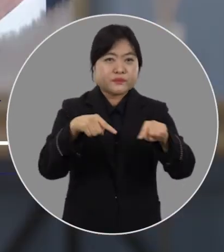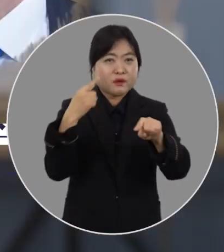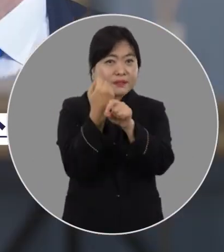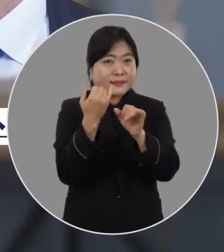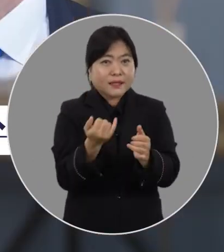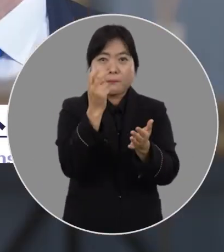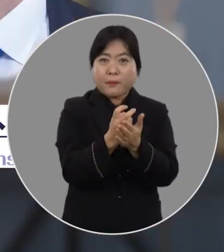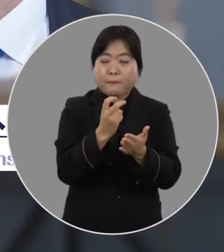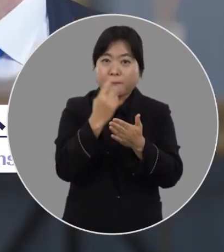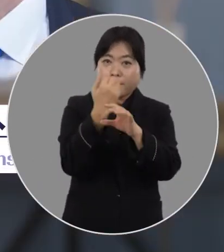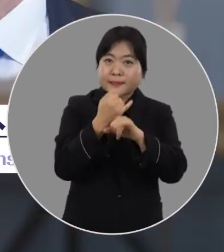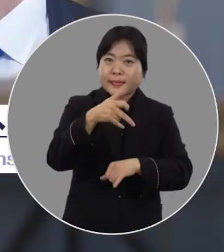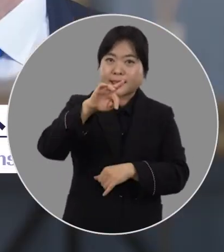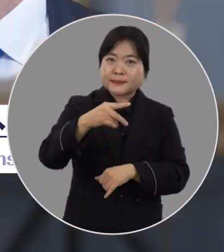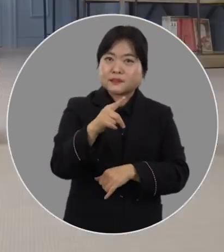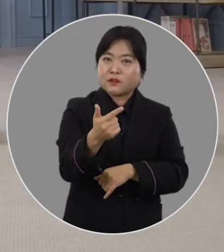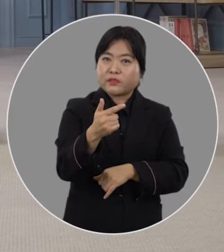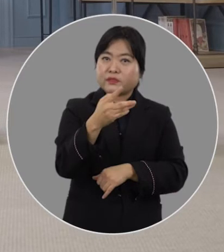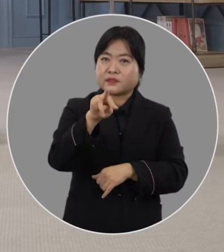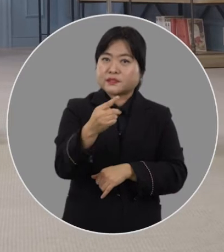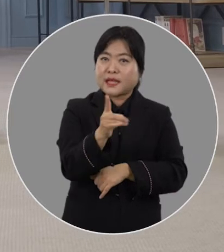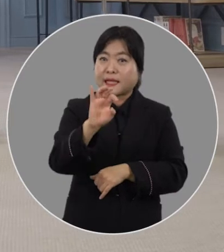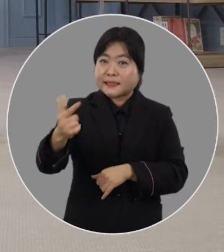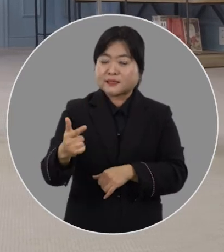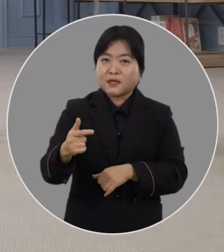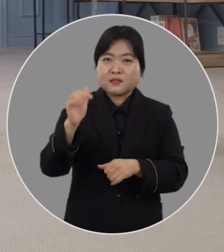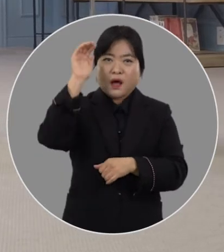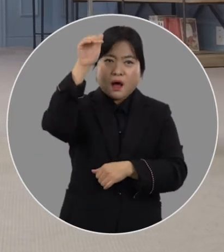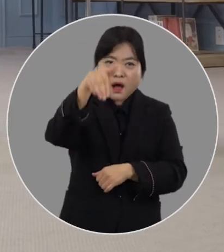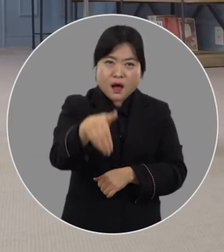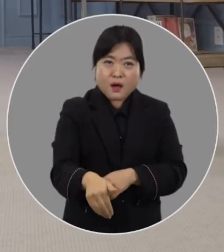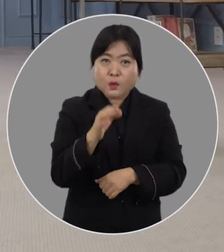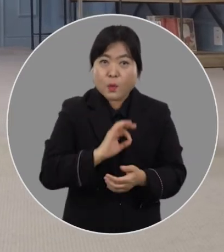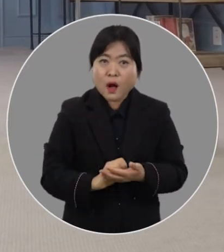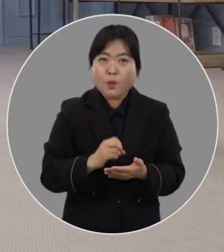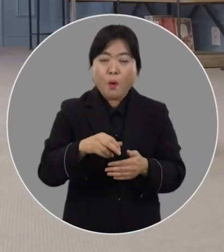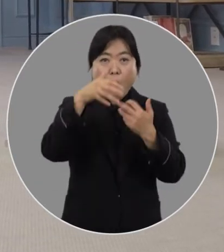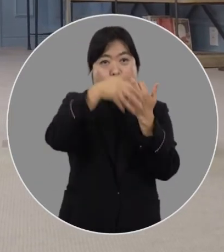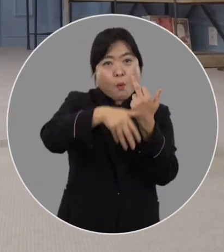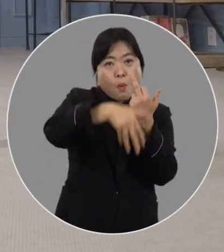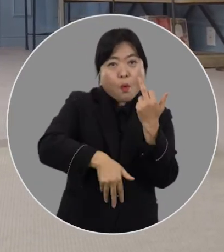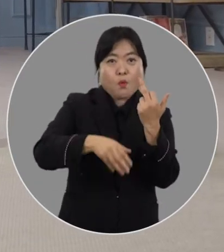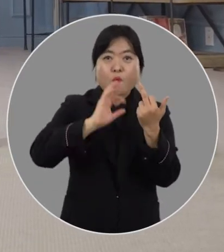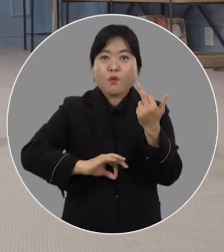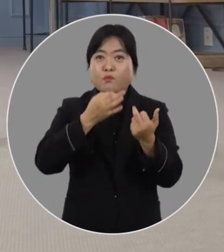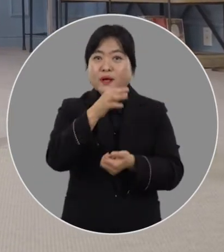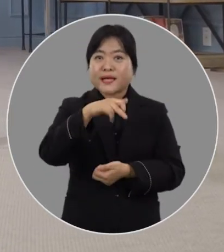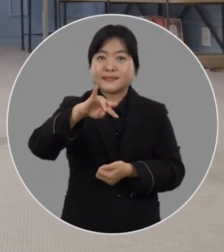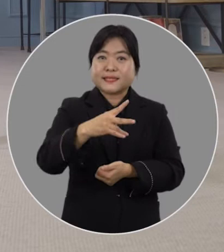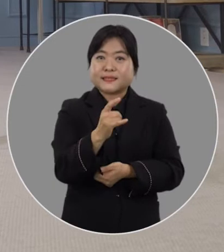정치학자이자 법학자인 카스 선스타인은 연쇄 하광 효과 혹은 폭포 효과로 불리는